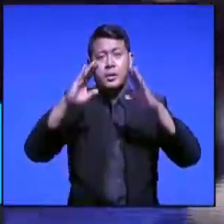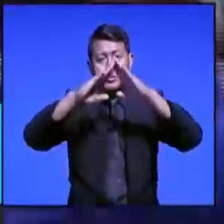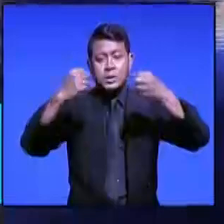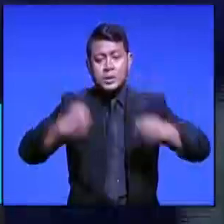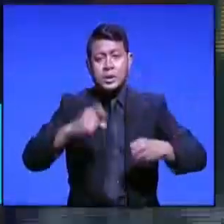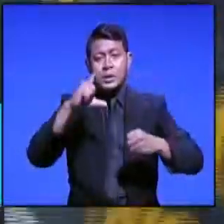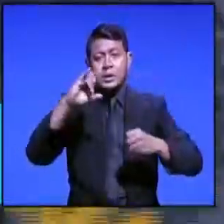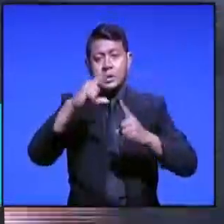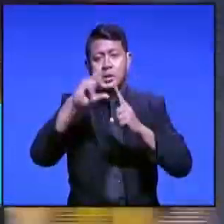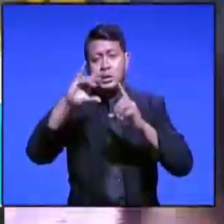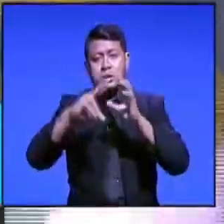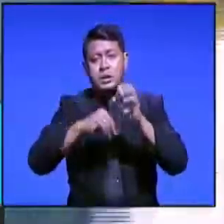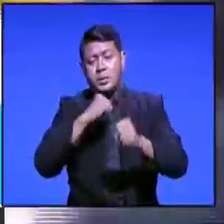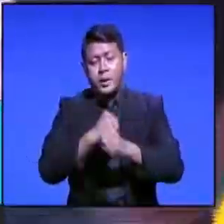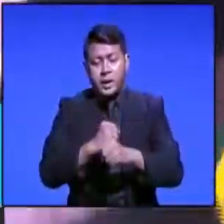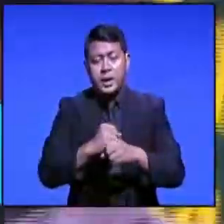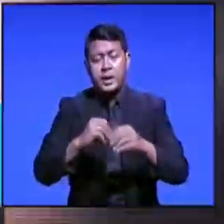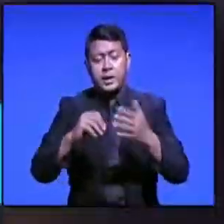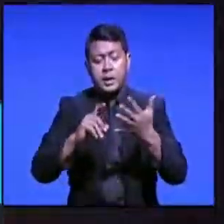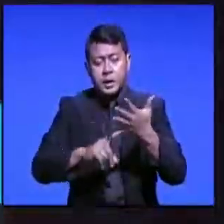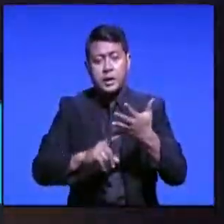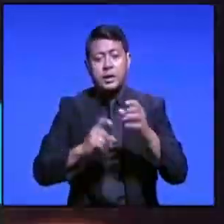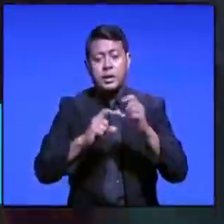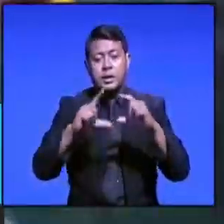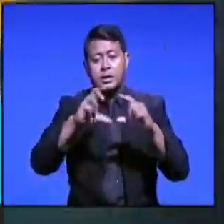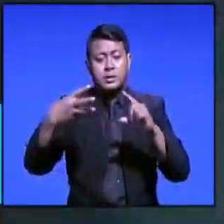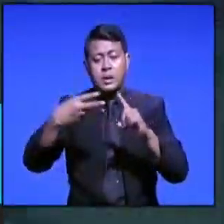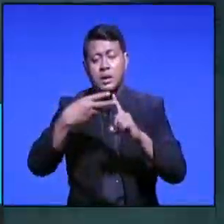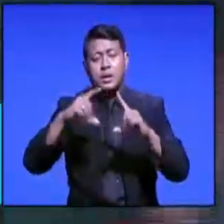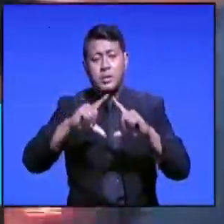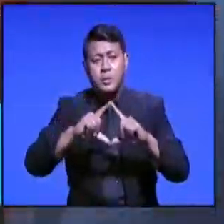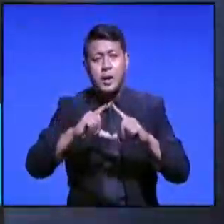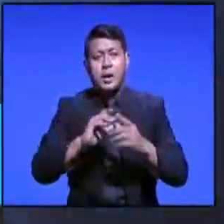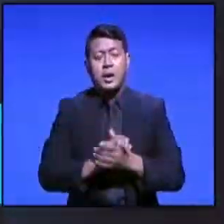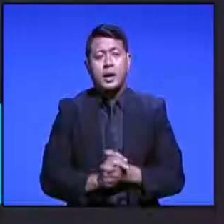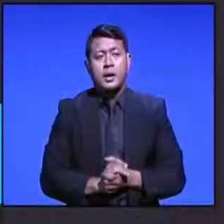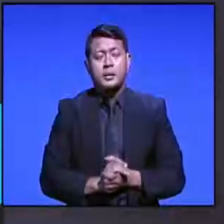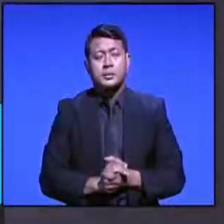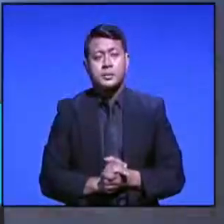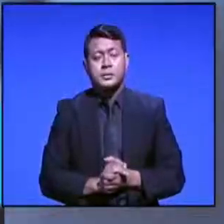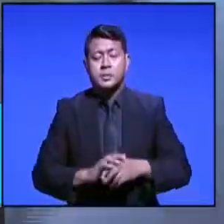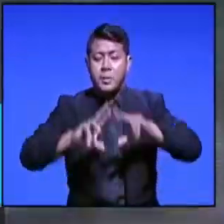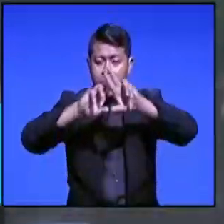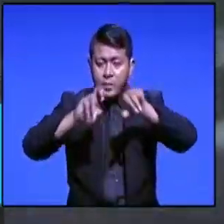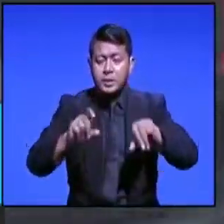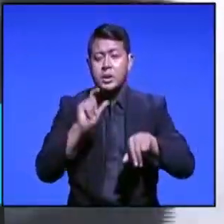dan Hari Prasetyo ditahan di Rutan Salemba Cabang Kejari Jakarta Selatan. Pemisahan